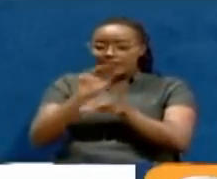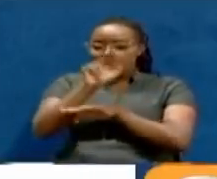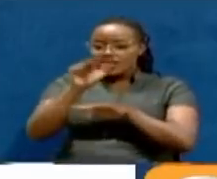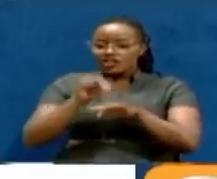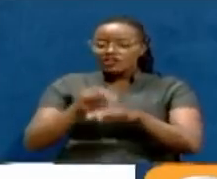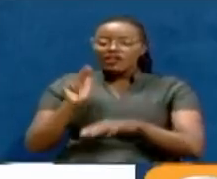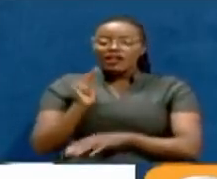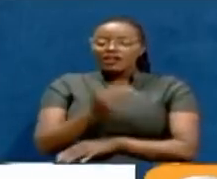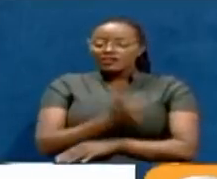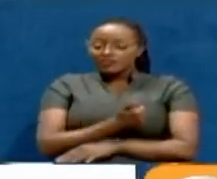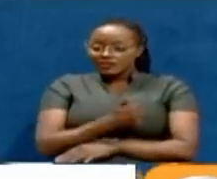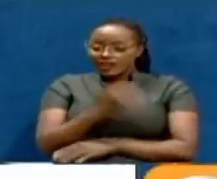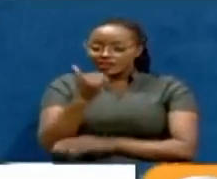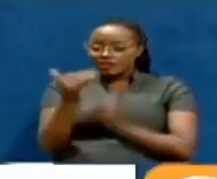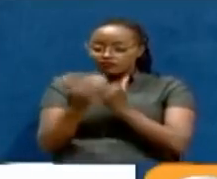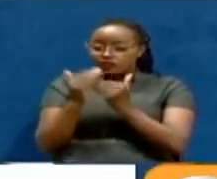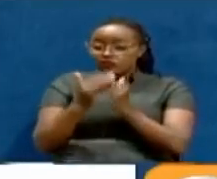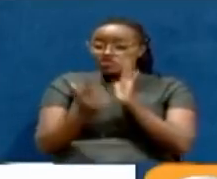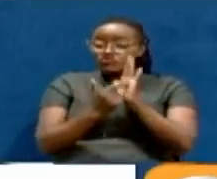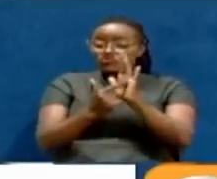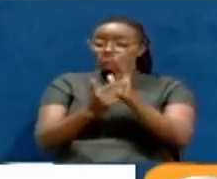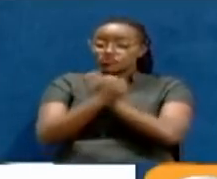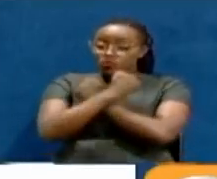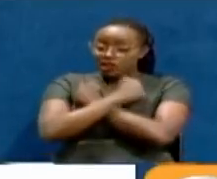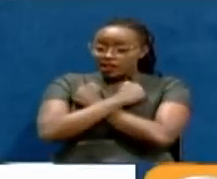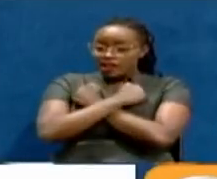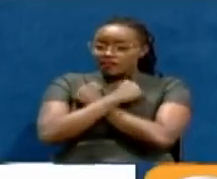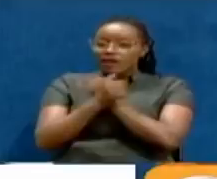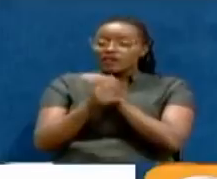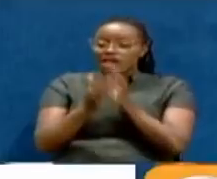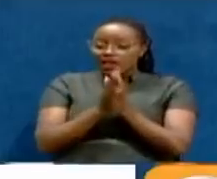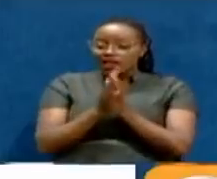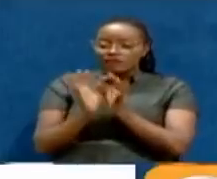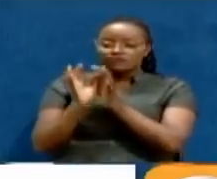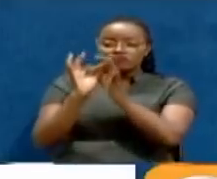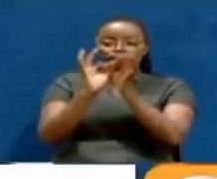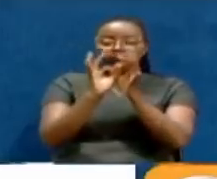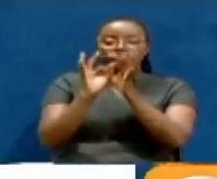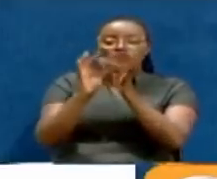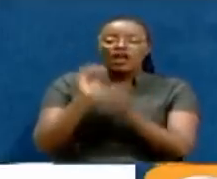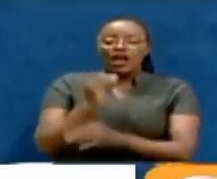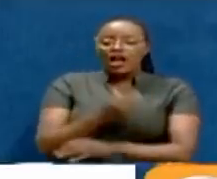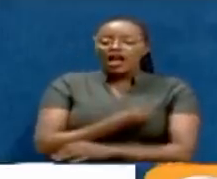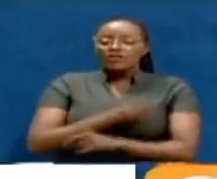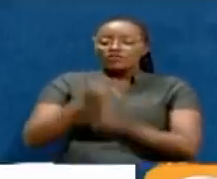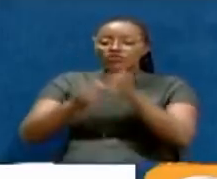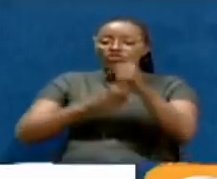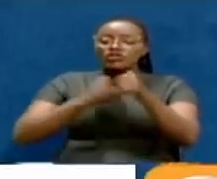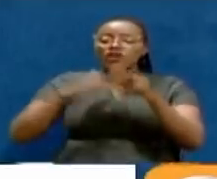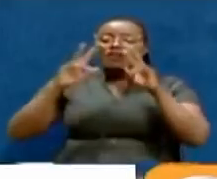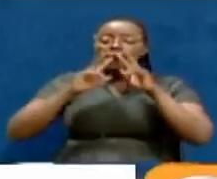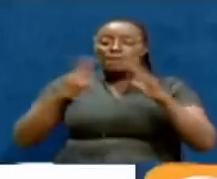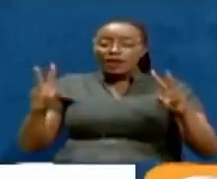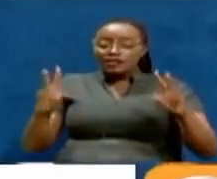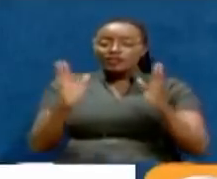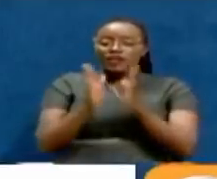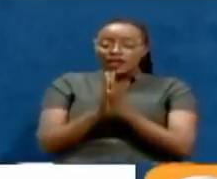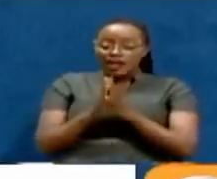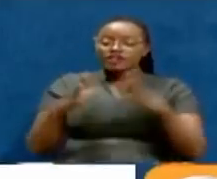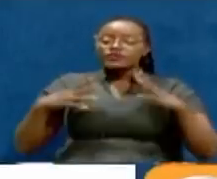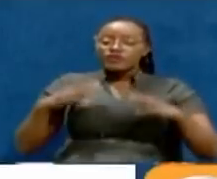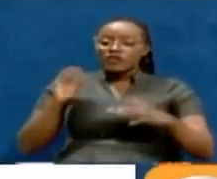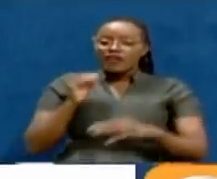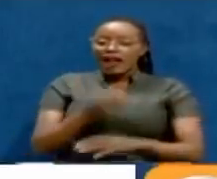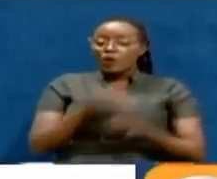wakati wa kufarijiana, kuoneshana upendo, udugu wetu, kudumisha amani yetu, kuenzi utu